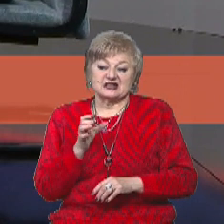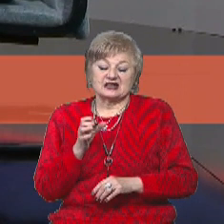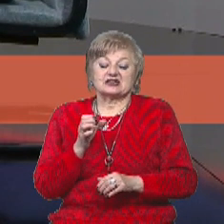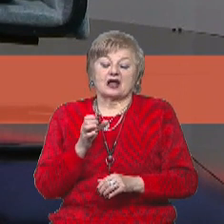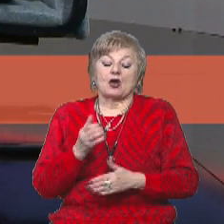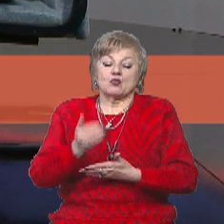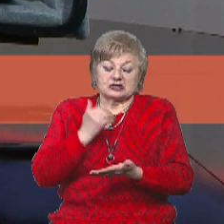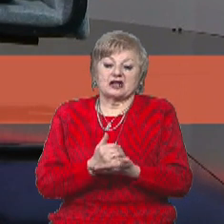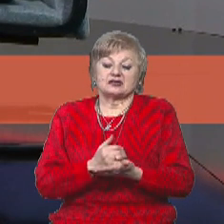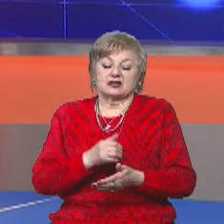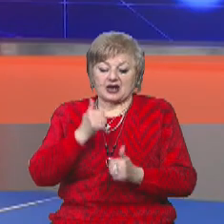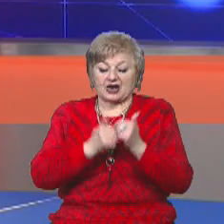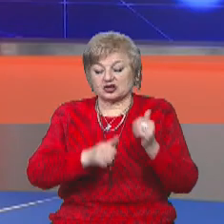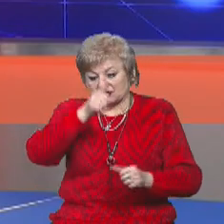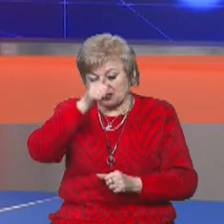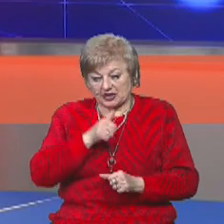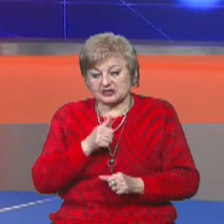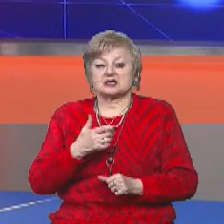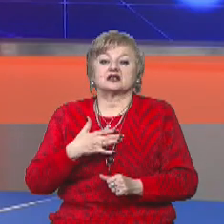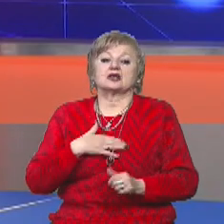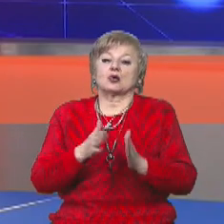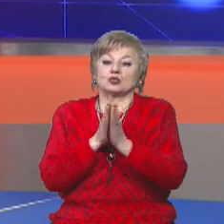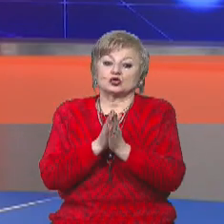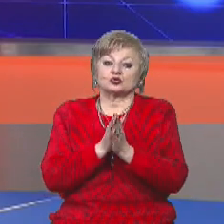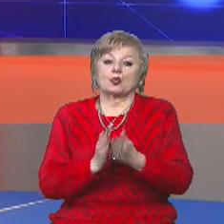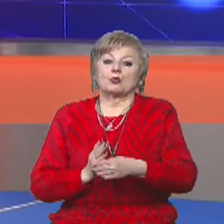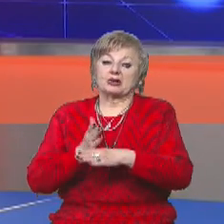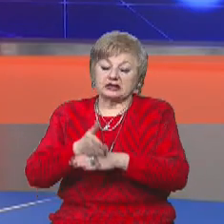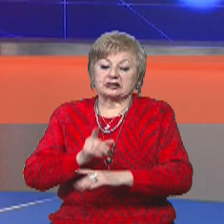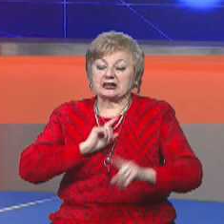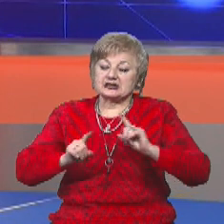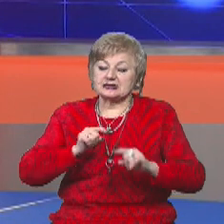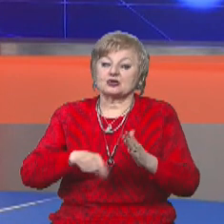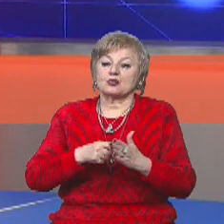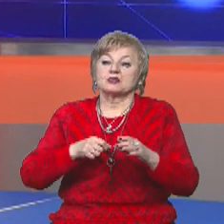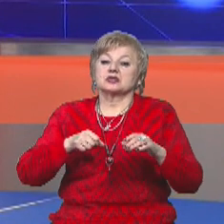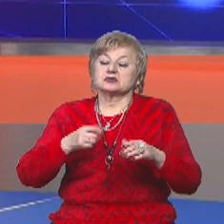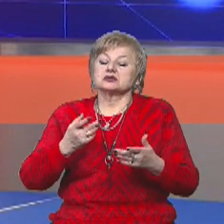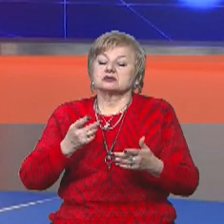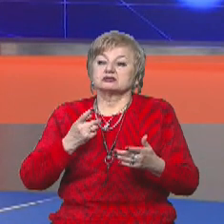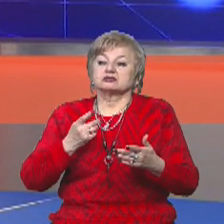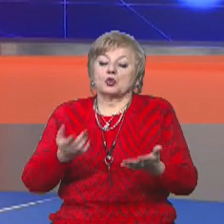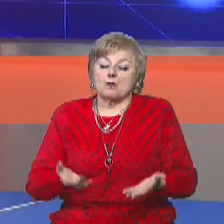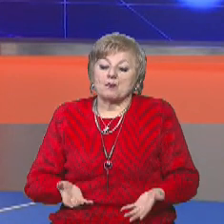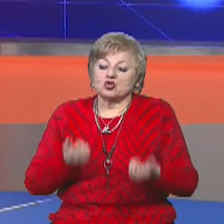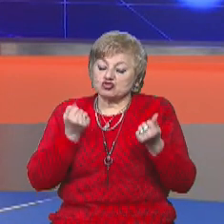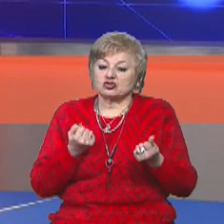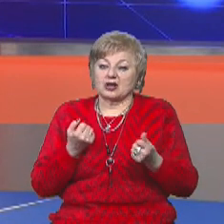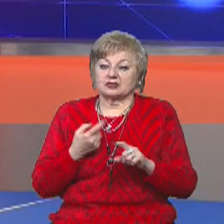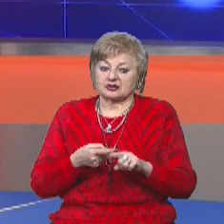кожного місяця. Я прошу і прийти на сесію міської ради, щоб підтримати цей проєкт рішення, і